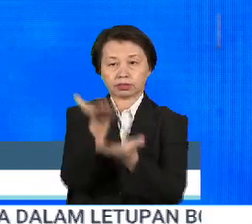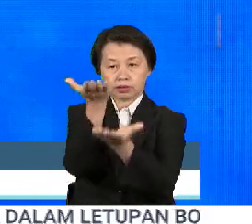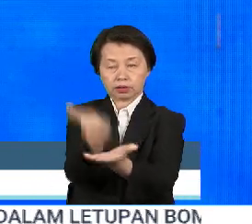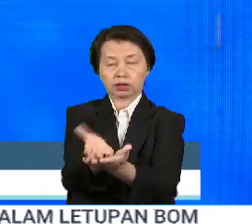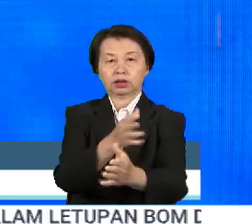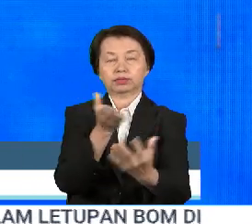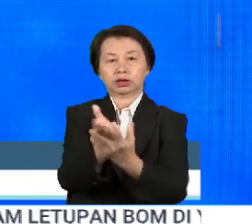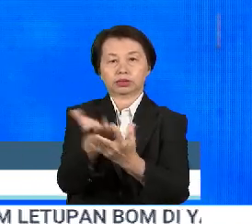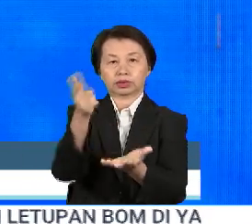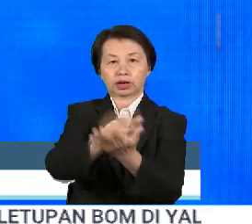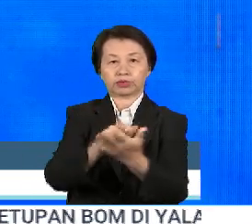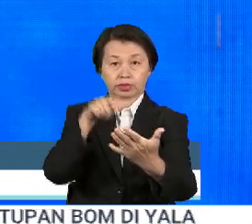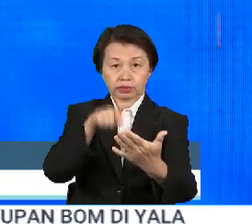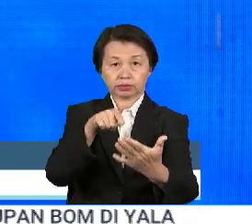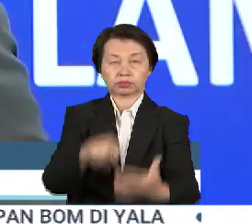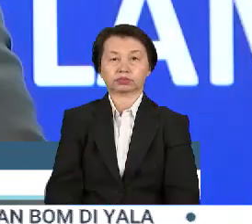melalui laporan berkenaan.